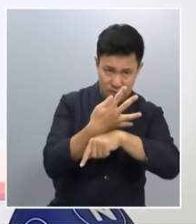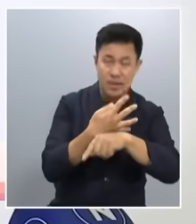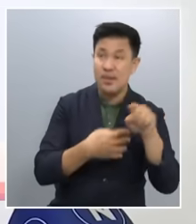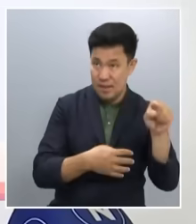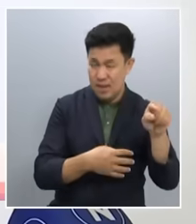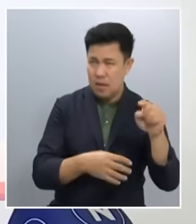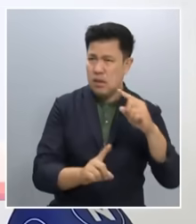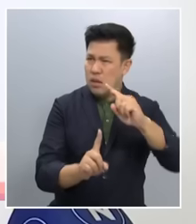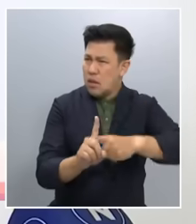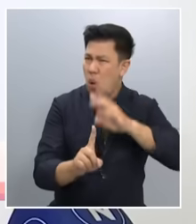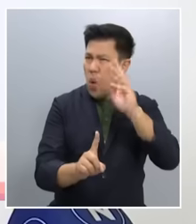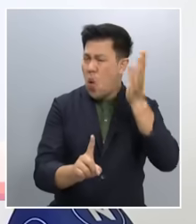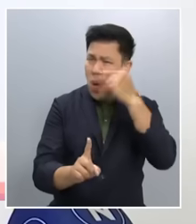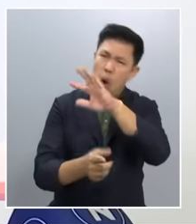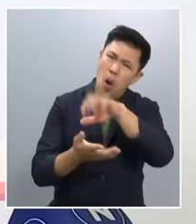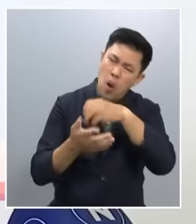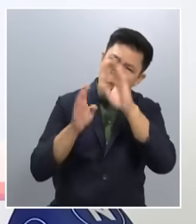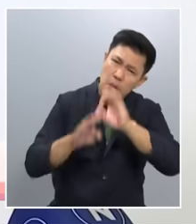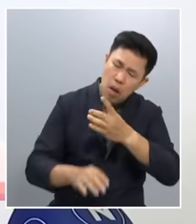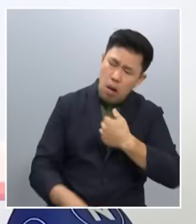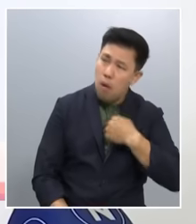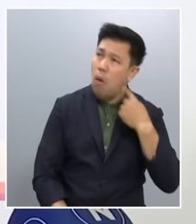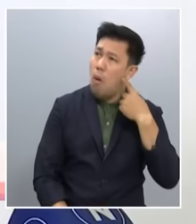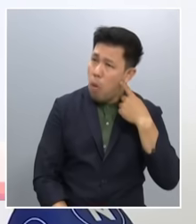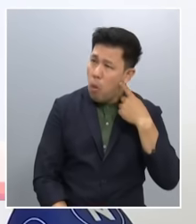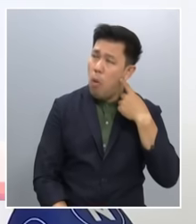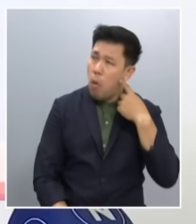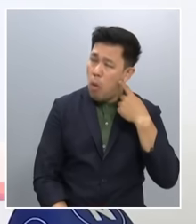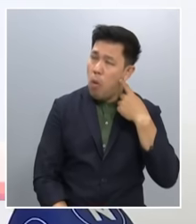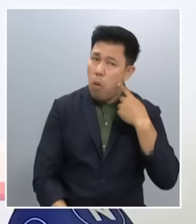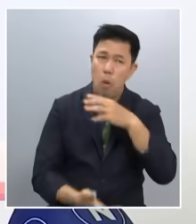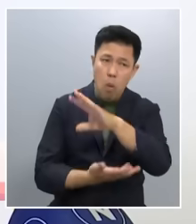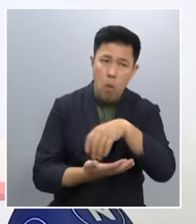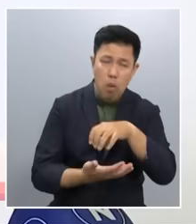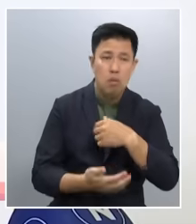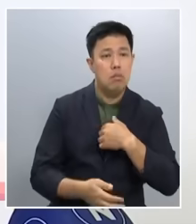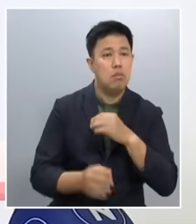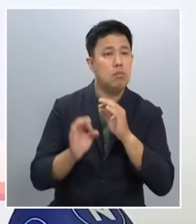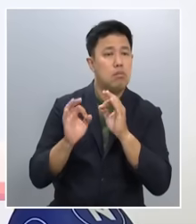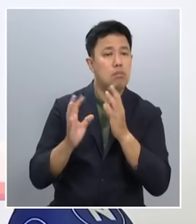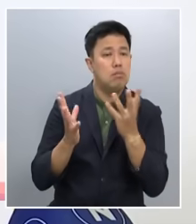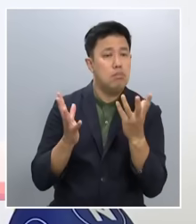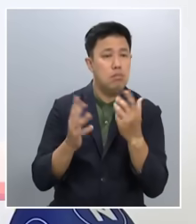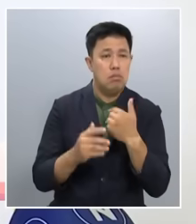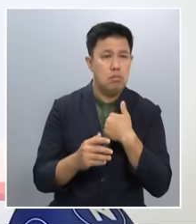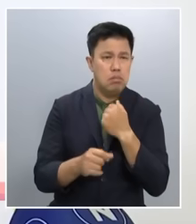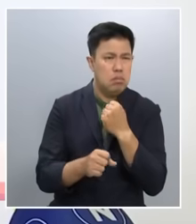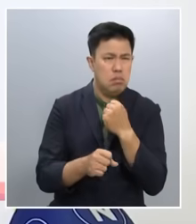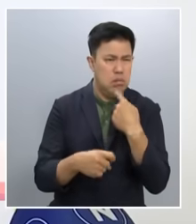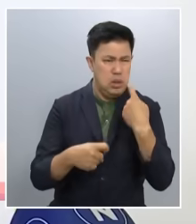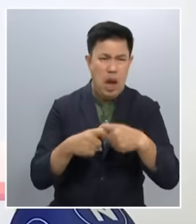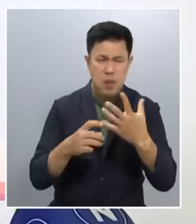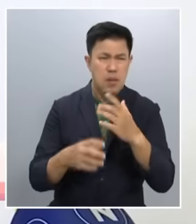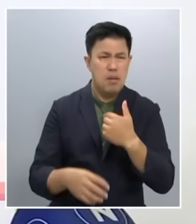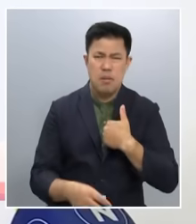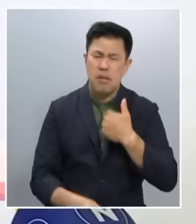ได้เล่าว่าธุรกิจเขาเป็นยังไงพอผมฟังในมุมด้านเดียวเนี่ยผมก็อย่างนั้นก็ไม่น่าทำยากนะก็